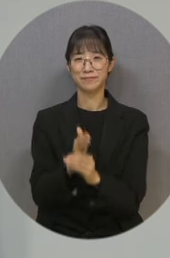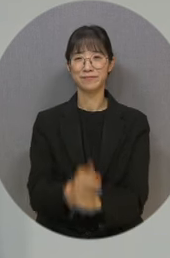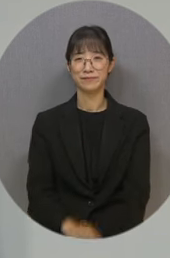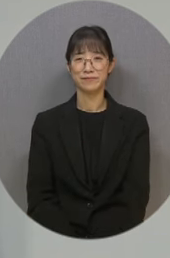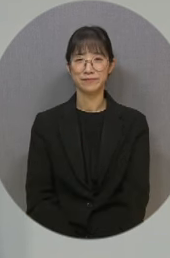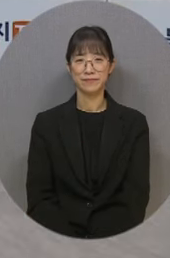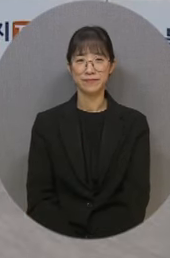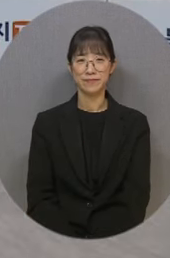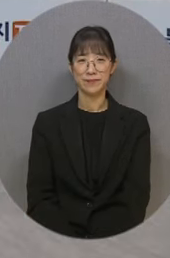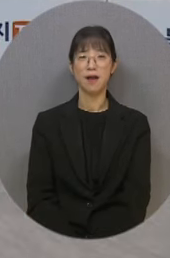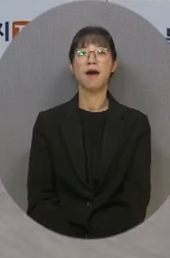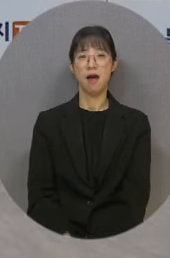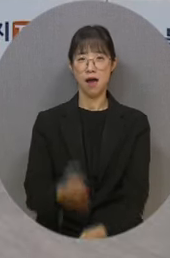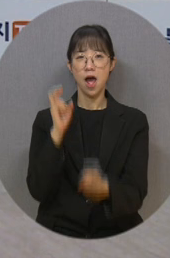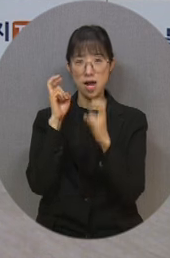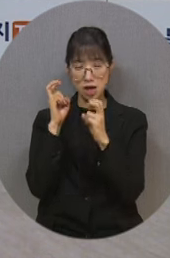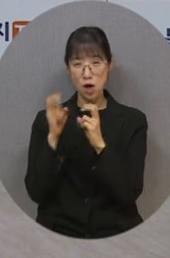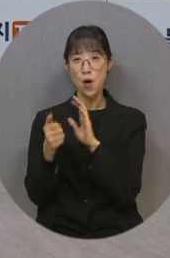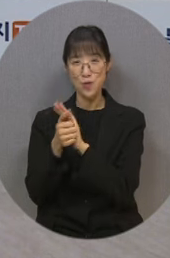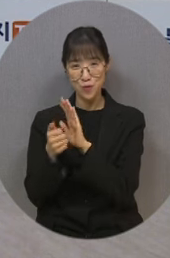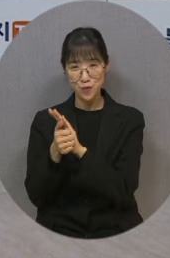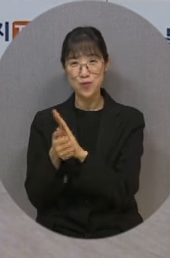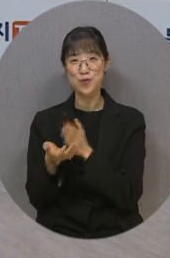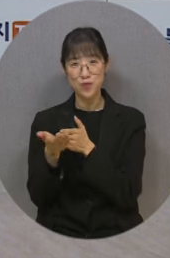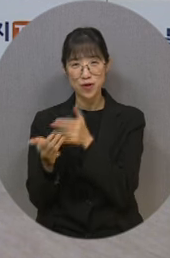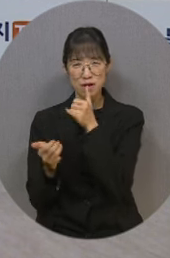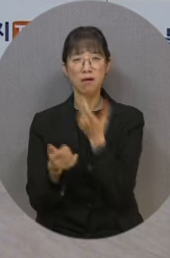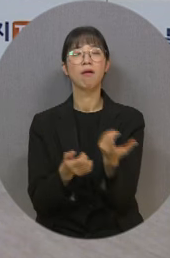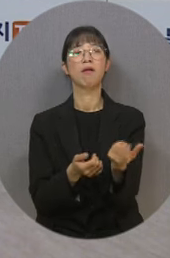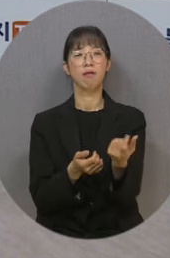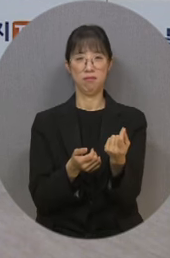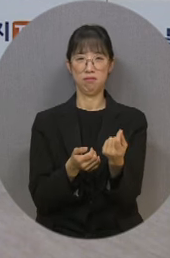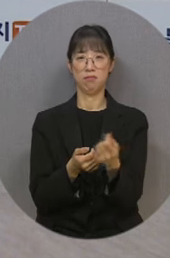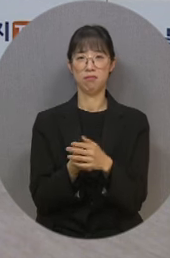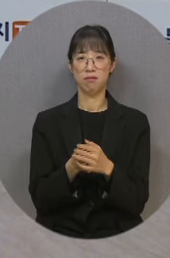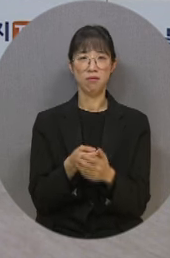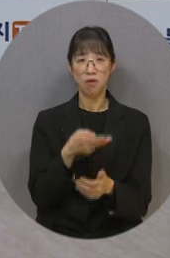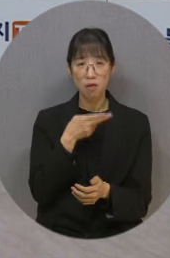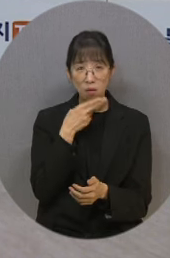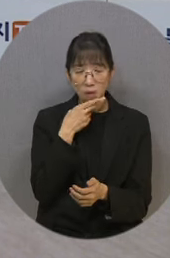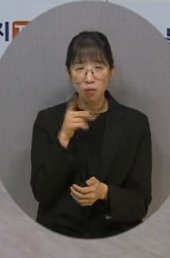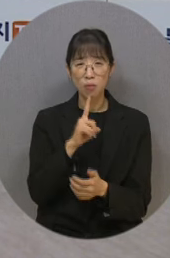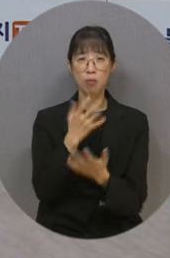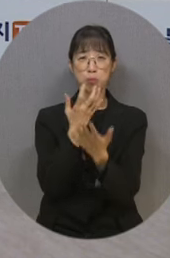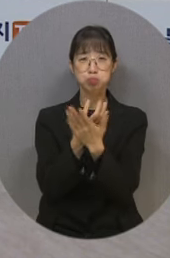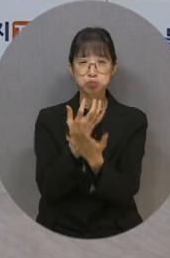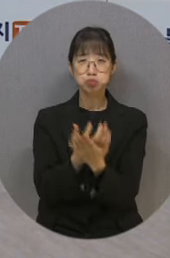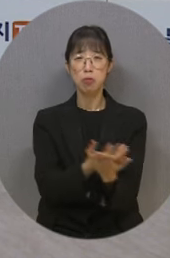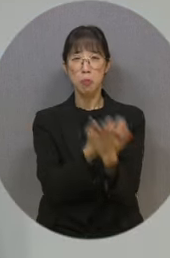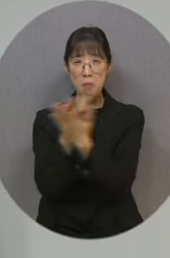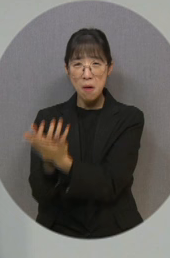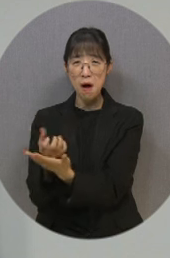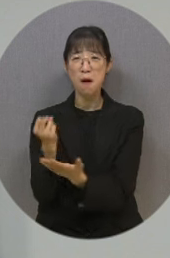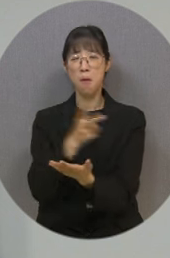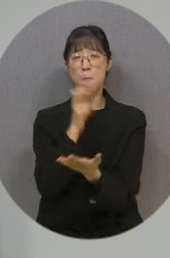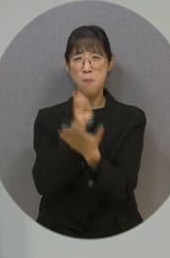있습니다 기업 컨설팅까지 해주습니다 예 그러지 않으면은 장애인 고용이 문서로 해 가지고 또는 그 법으로 해서